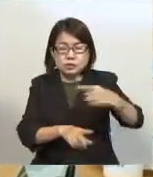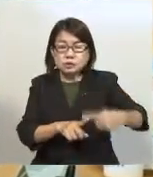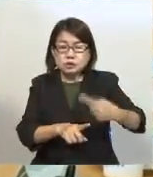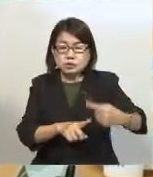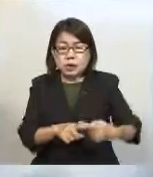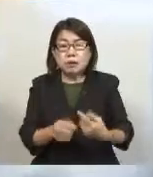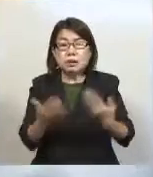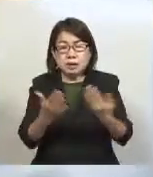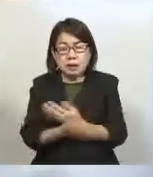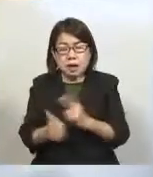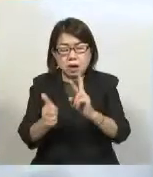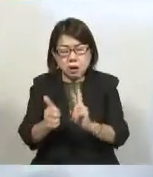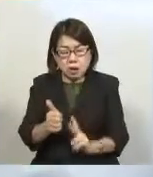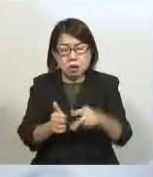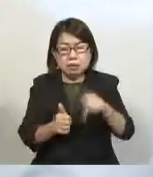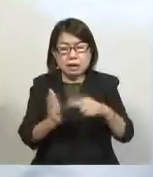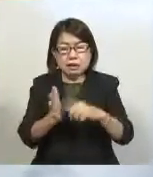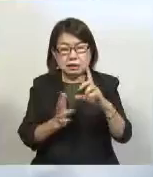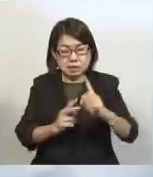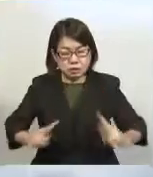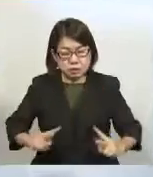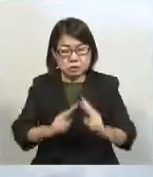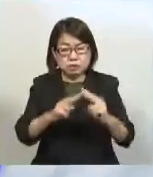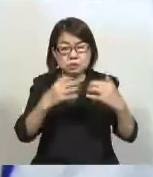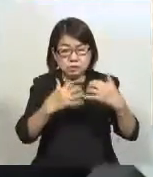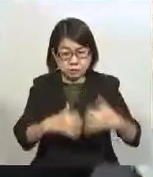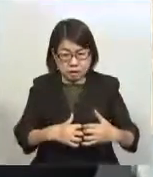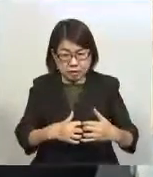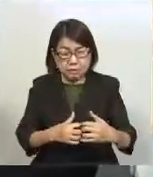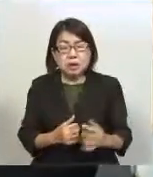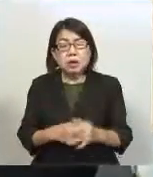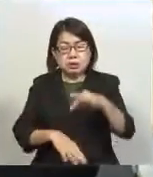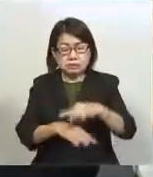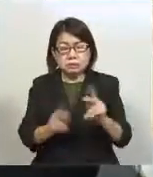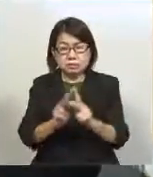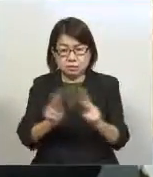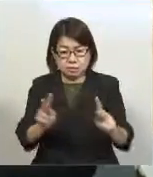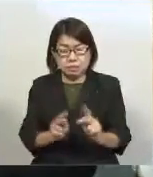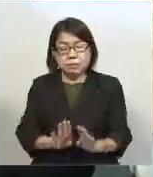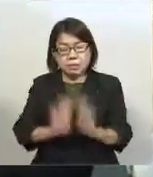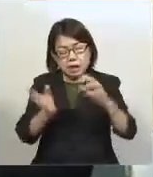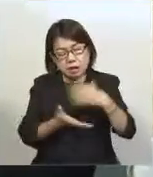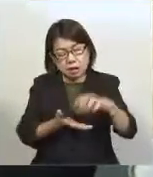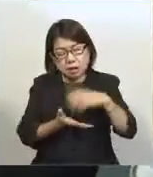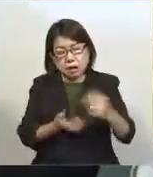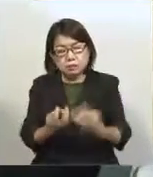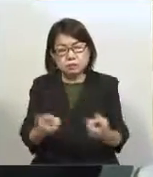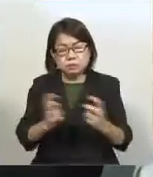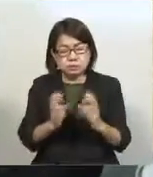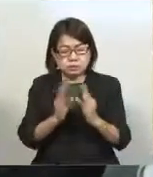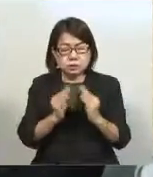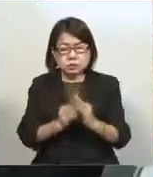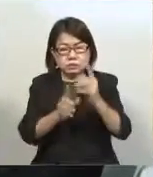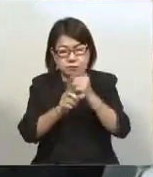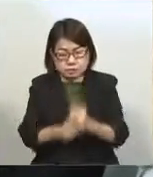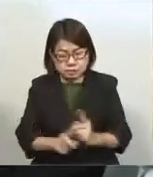ทรวงอุตสาหกรรมในฐานะประธานคณะกรรมการวัตถุอันตรายก็เปิดเผยว่าที่ประชุมเห็นชอบตามที่กระทรวงเกษตรและสห